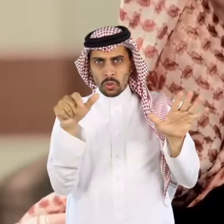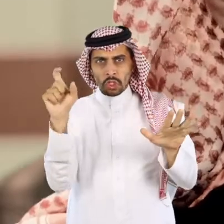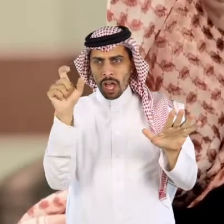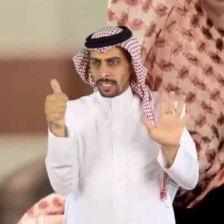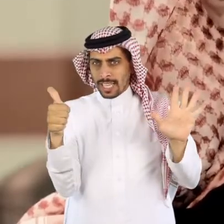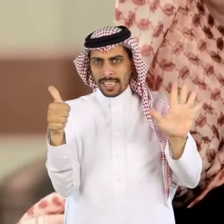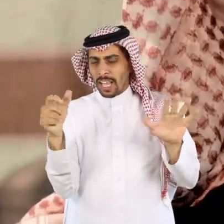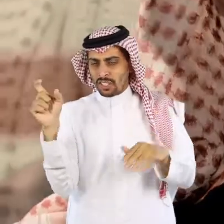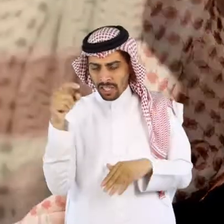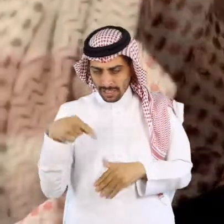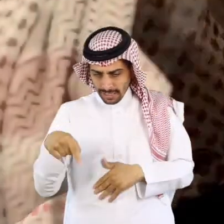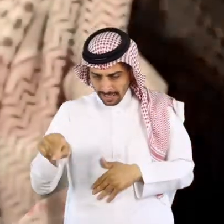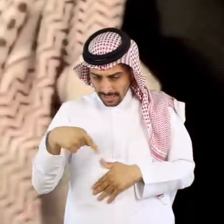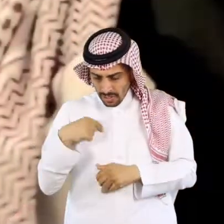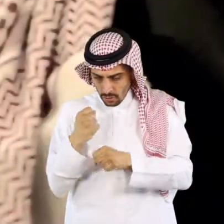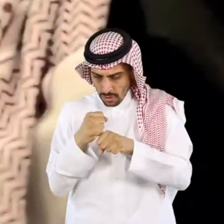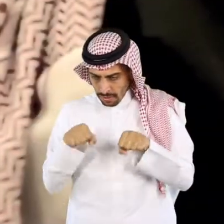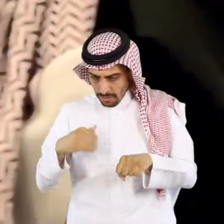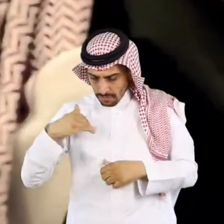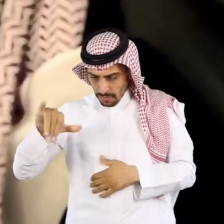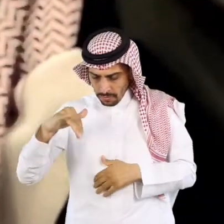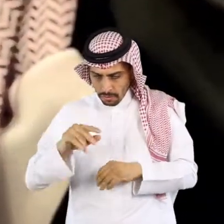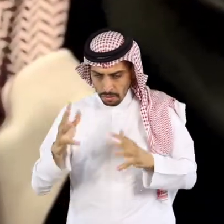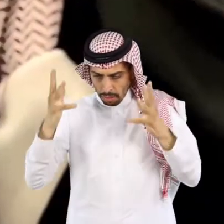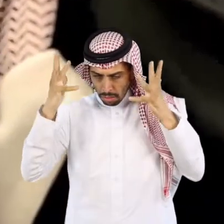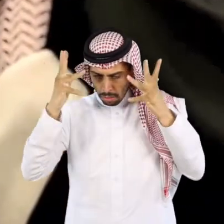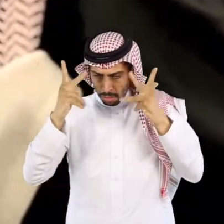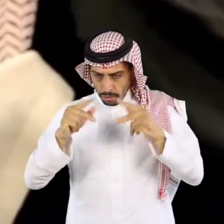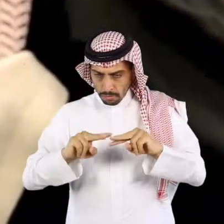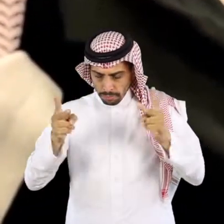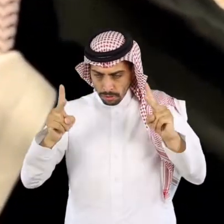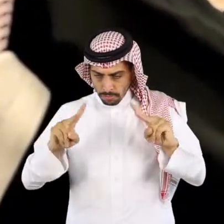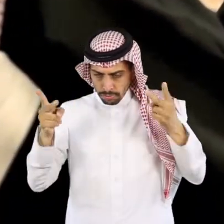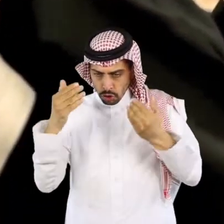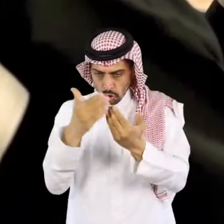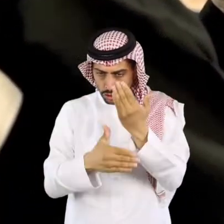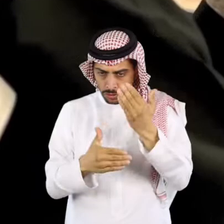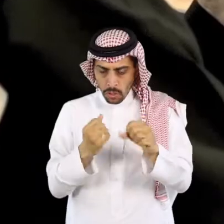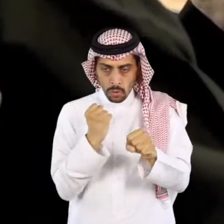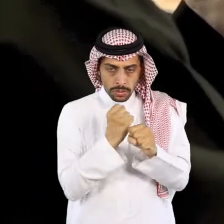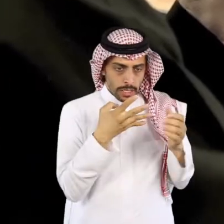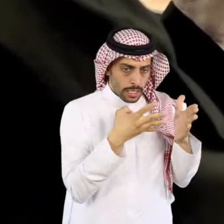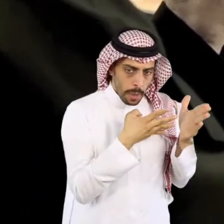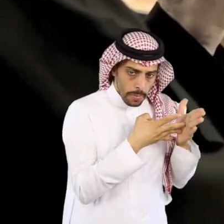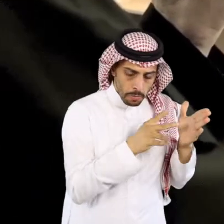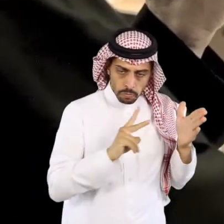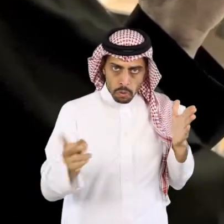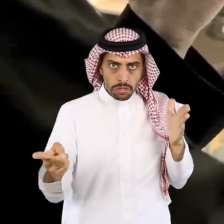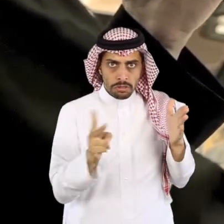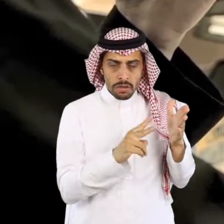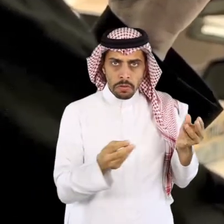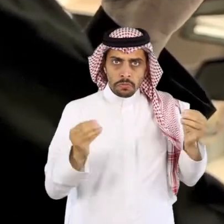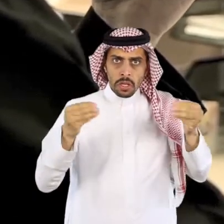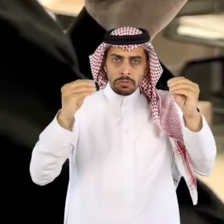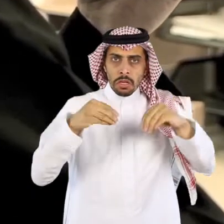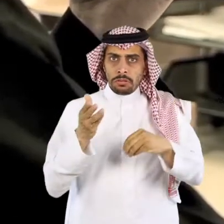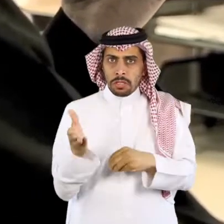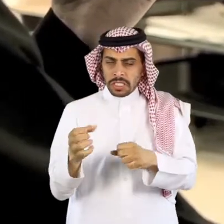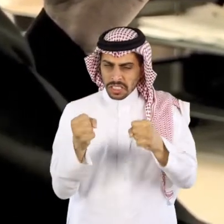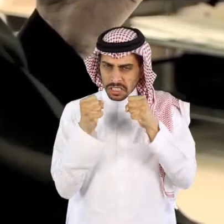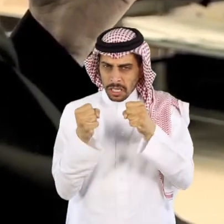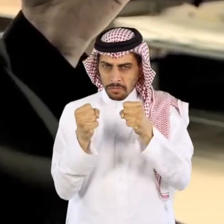أشهر الأولى هذه اكتشفت أنه في أشياء كثير تفرق بين العمل والواقع، وإضافة إلى